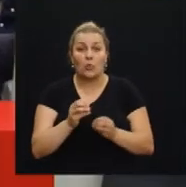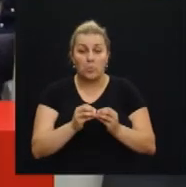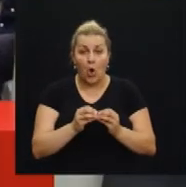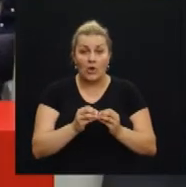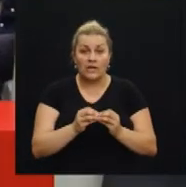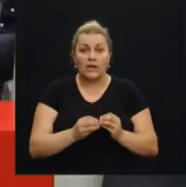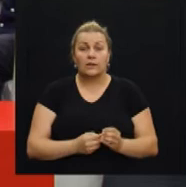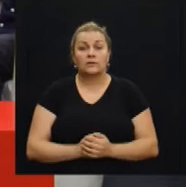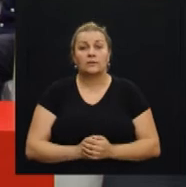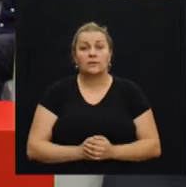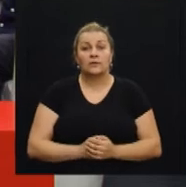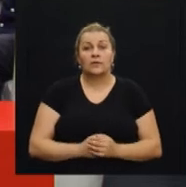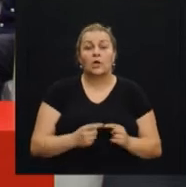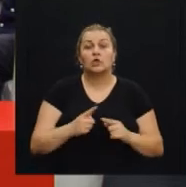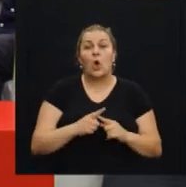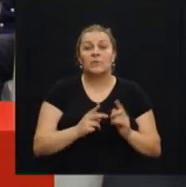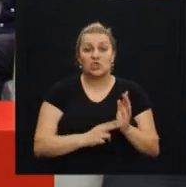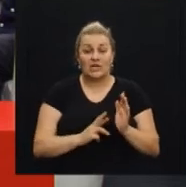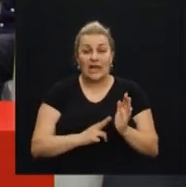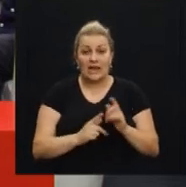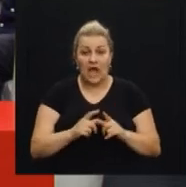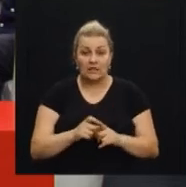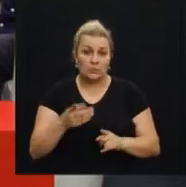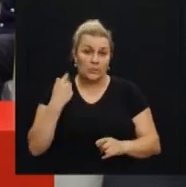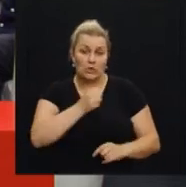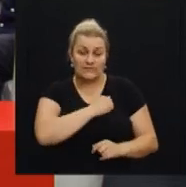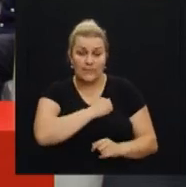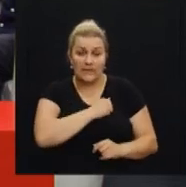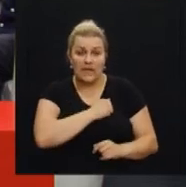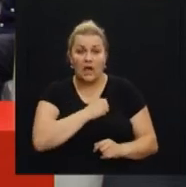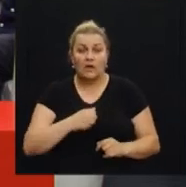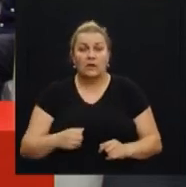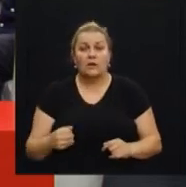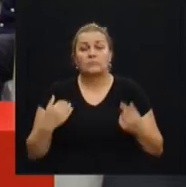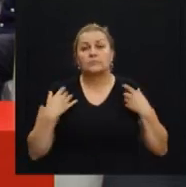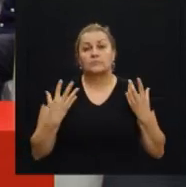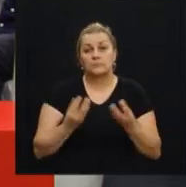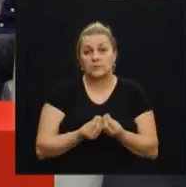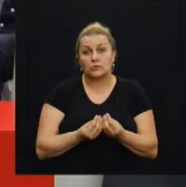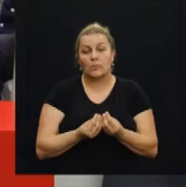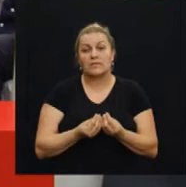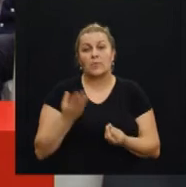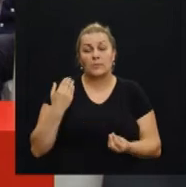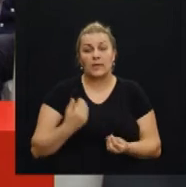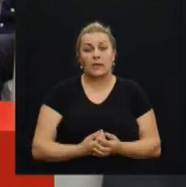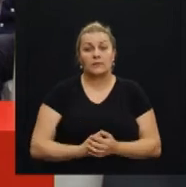Tomićom, Nenadom Tomićom, Spličaninom. Mi smo